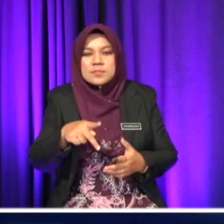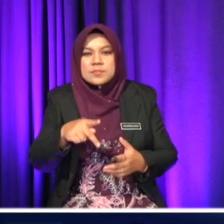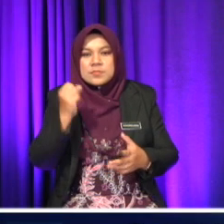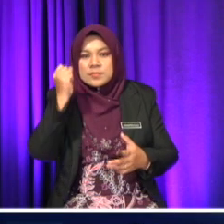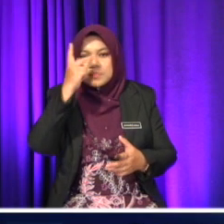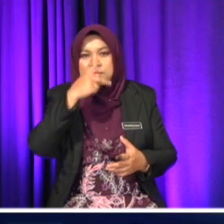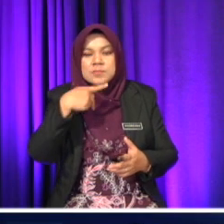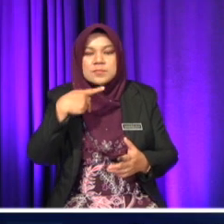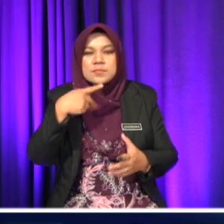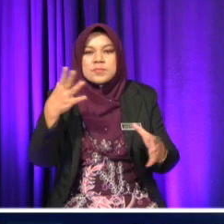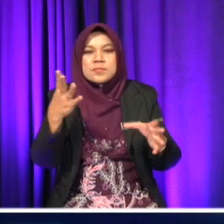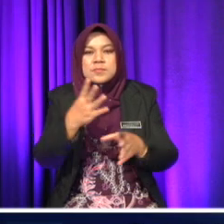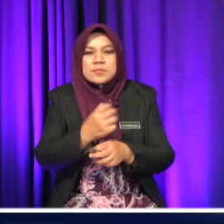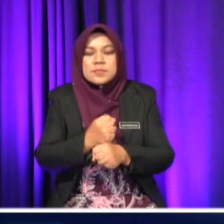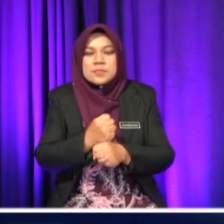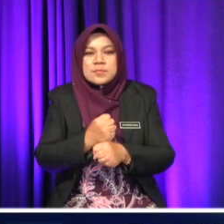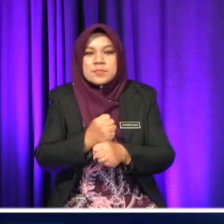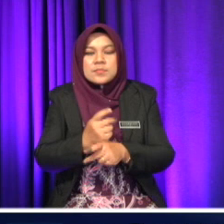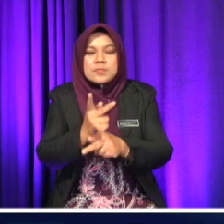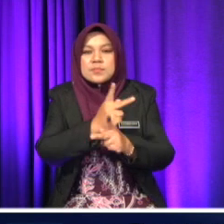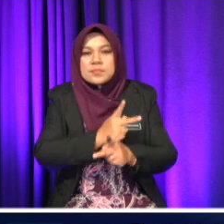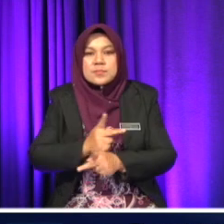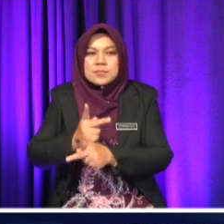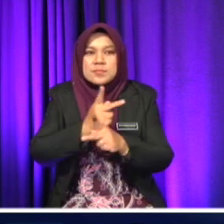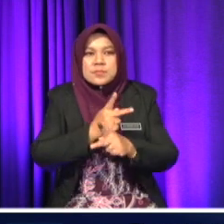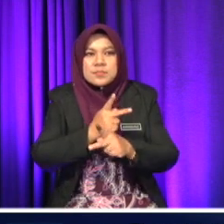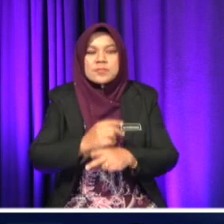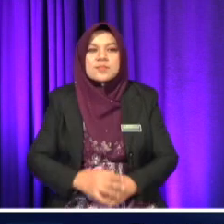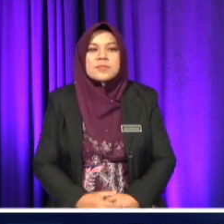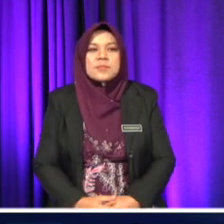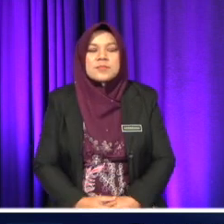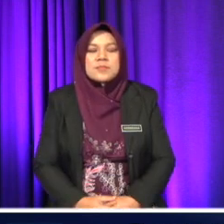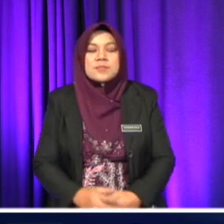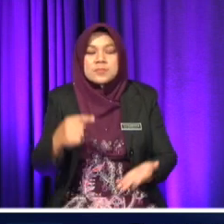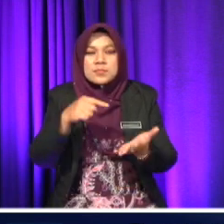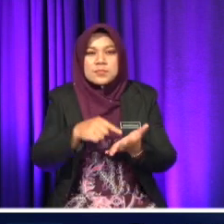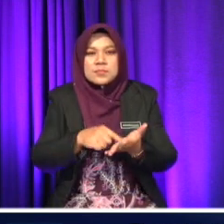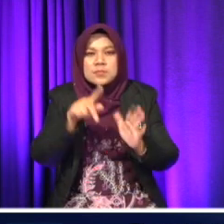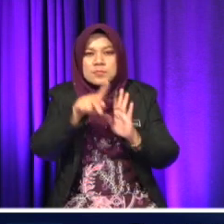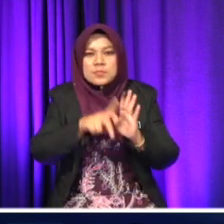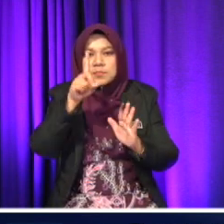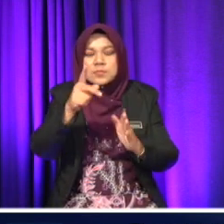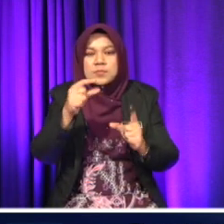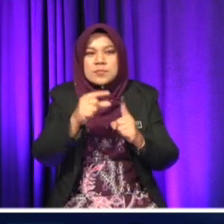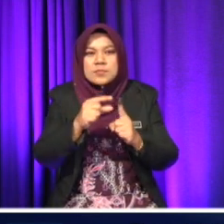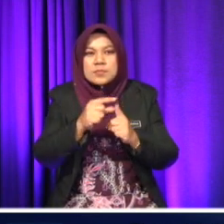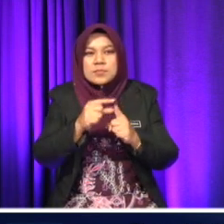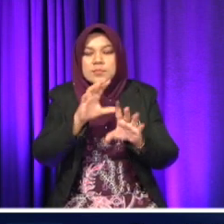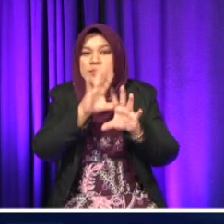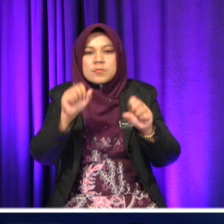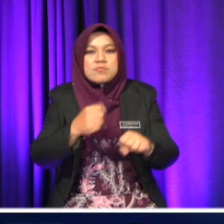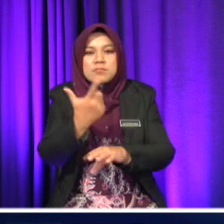laku dapat dikawal jadi kayak gini dikurang satu perkataan kita tak boleh nak